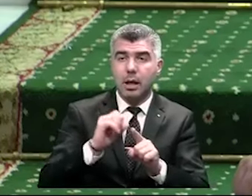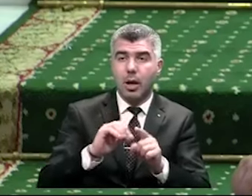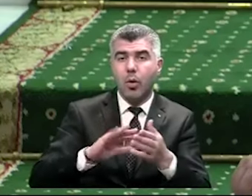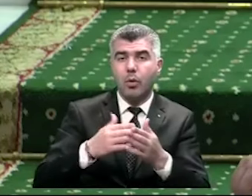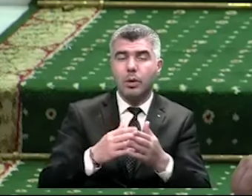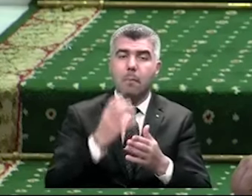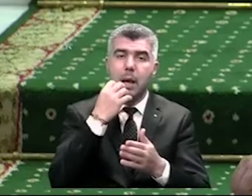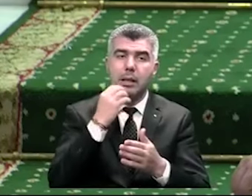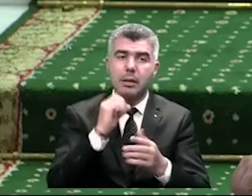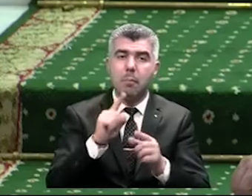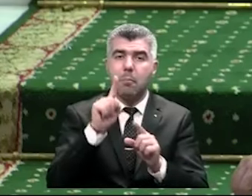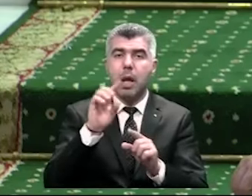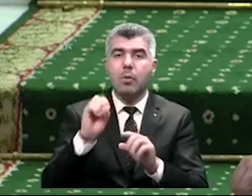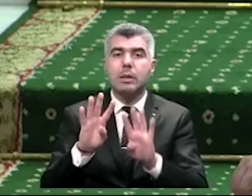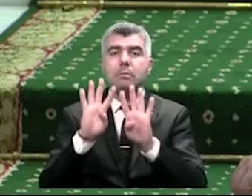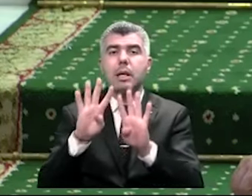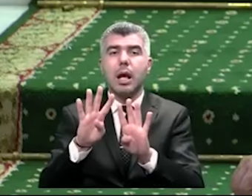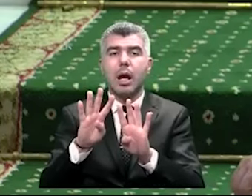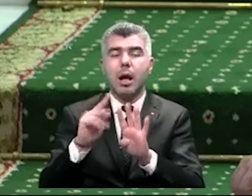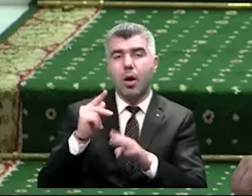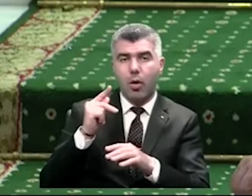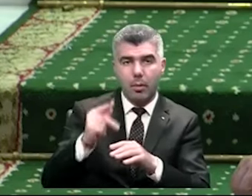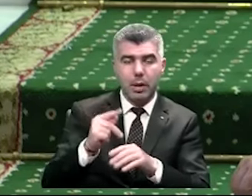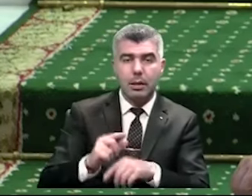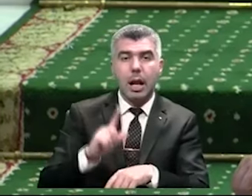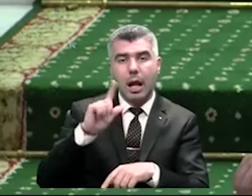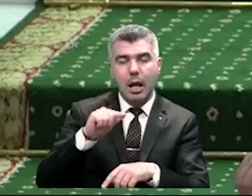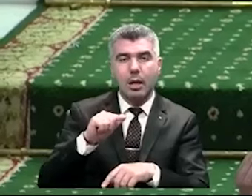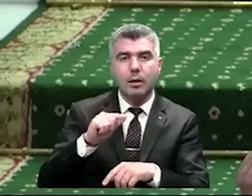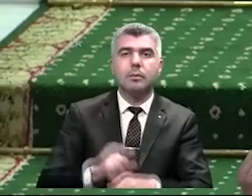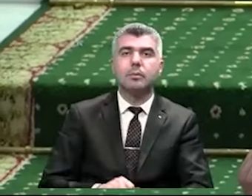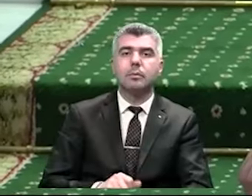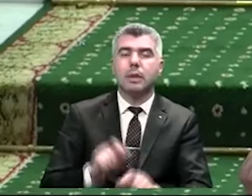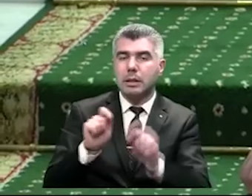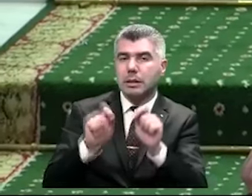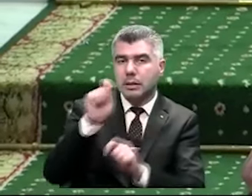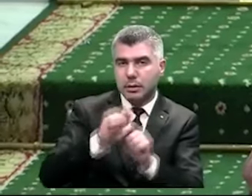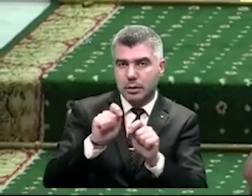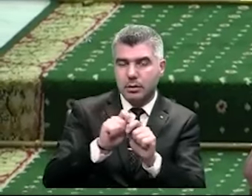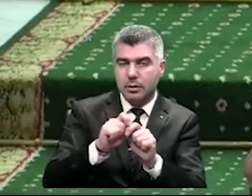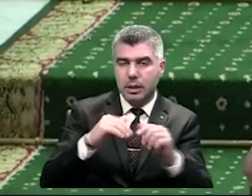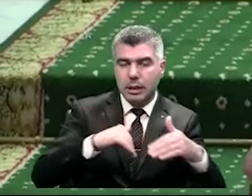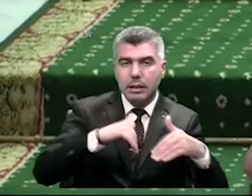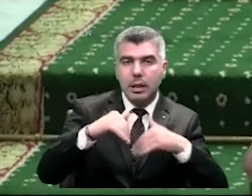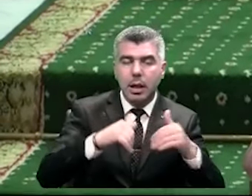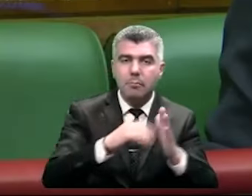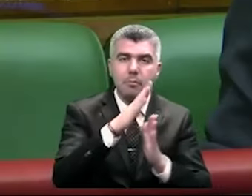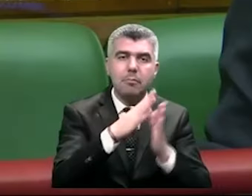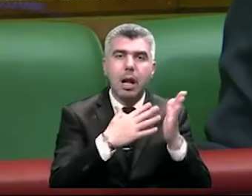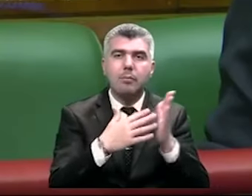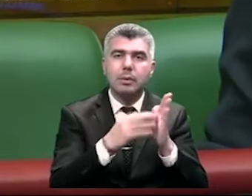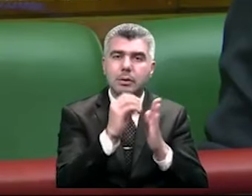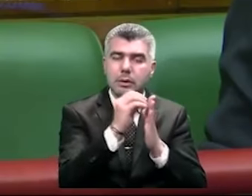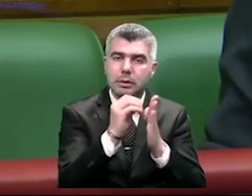طول 108 ديال الكتر كين كذلك استكمال تهيئه هذا المحور وتمت برمجه انشاز